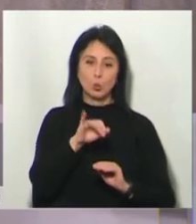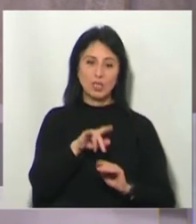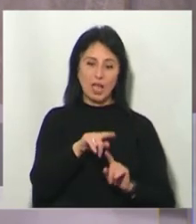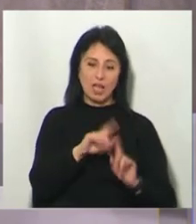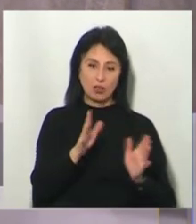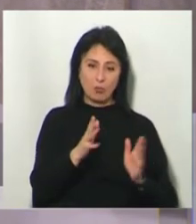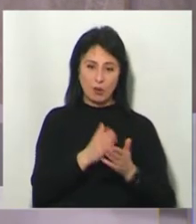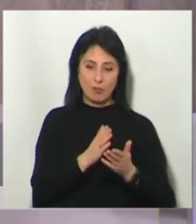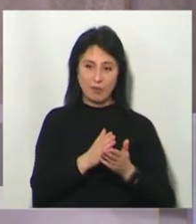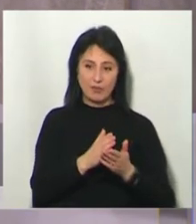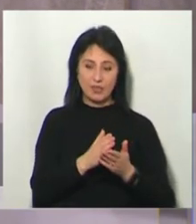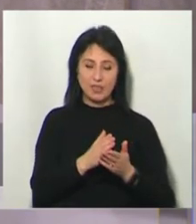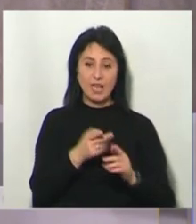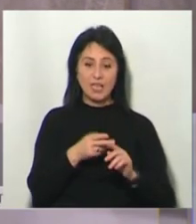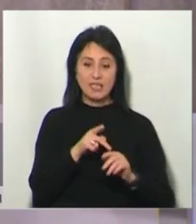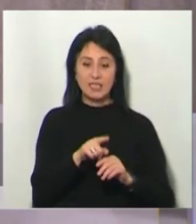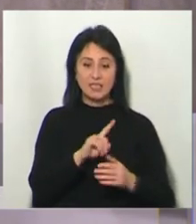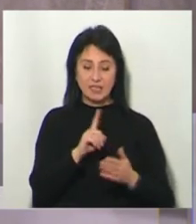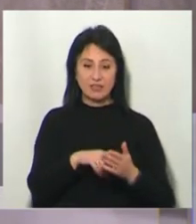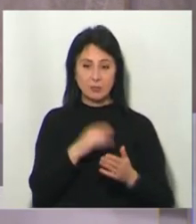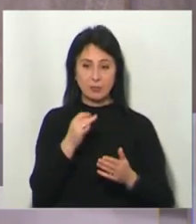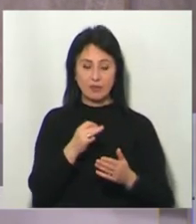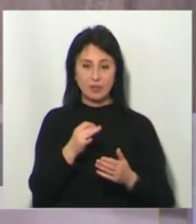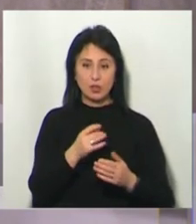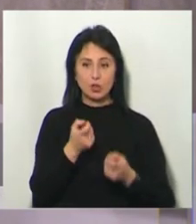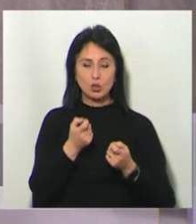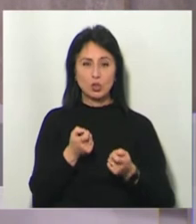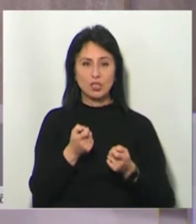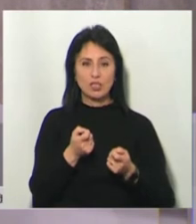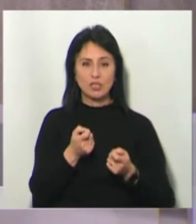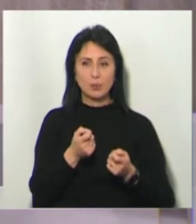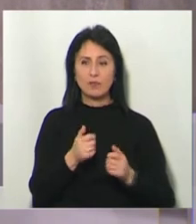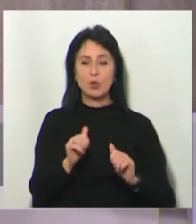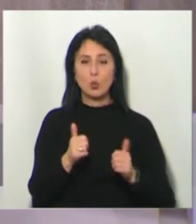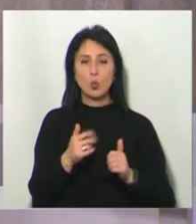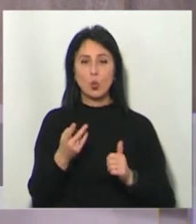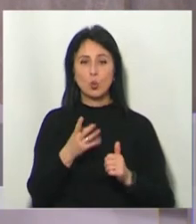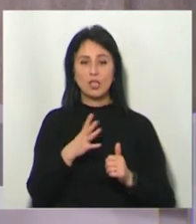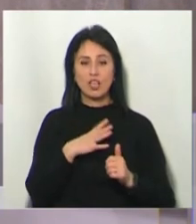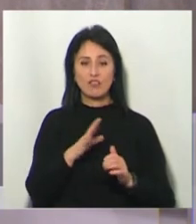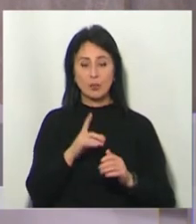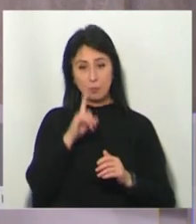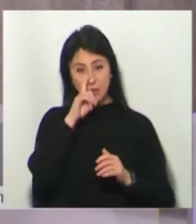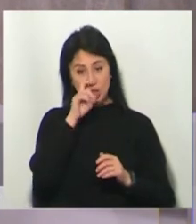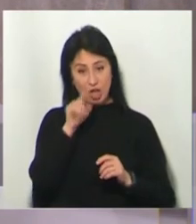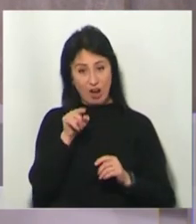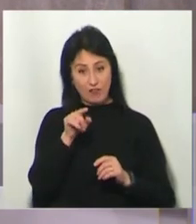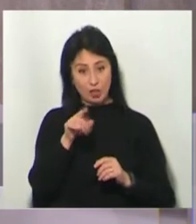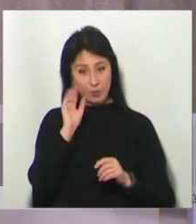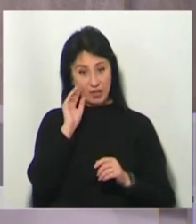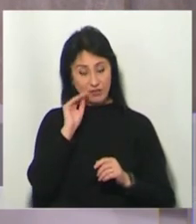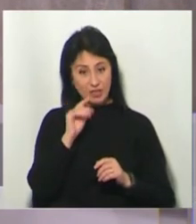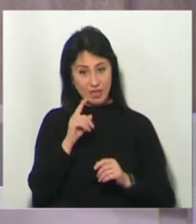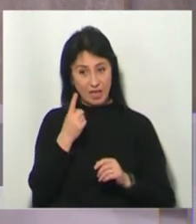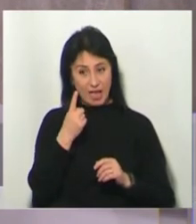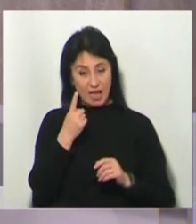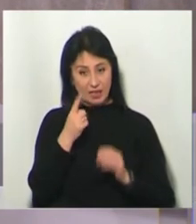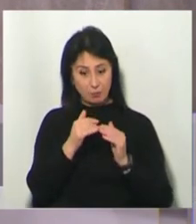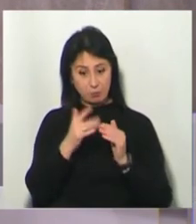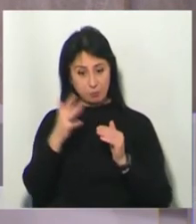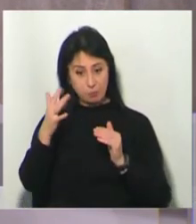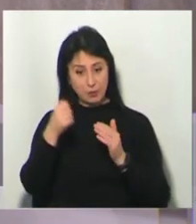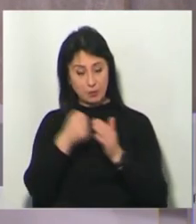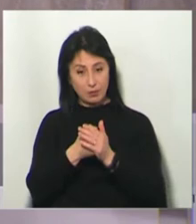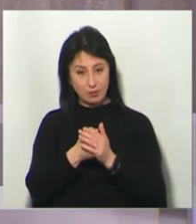გატუტიანება? კი ბატონო. აი ეს საკითხი მაინტერესებს ცოტა და როგორ უნდა იყოს დაუშვათ მჟავიანობის რიცხვები 1-დან